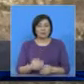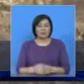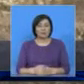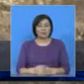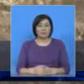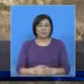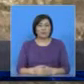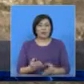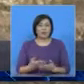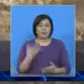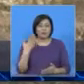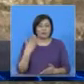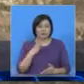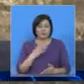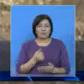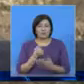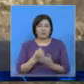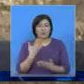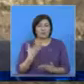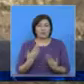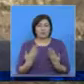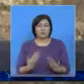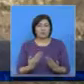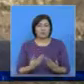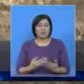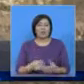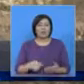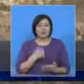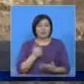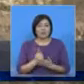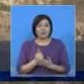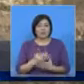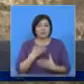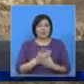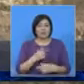от преждевременных оценок. Сейчас главное помочь пострадавшему.